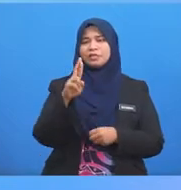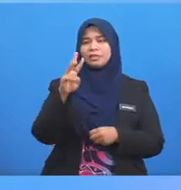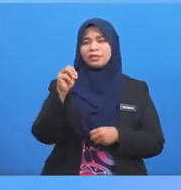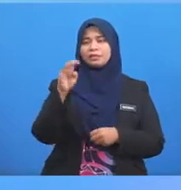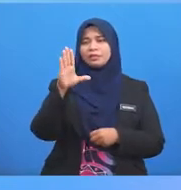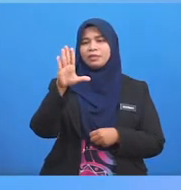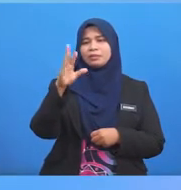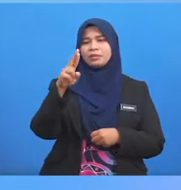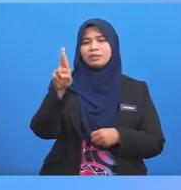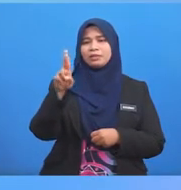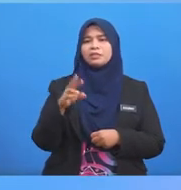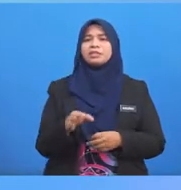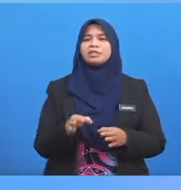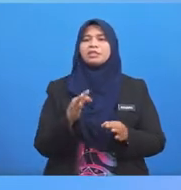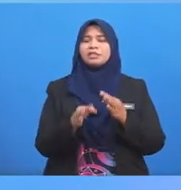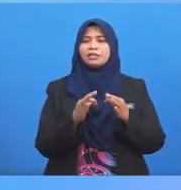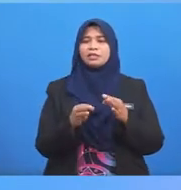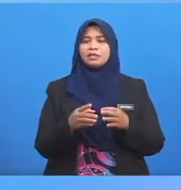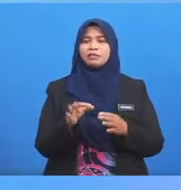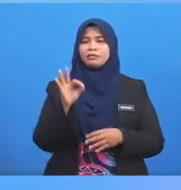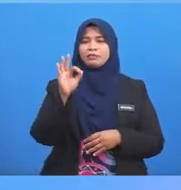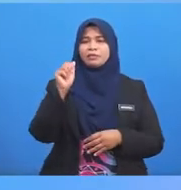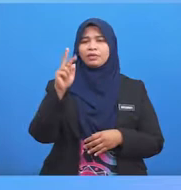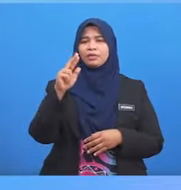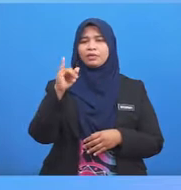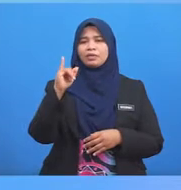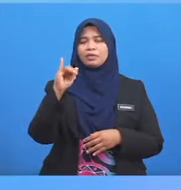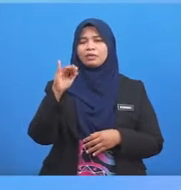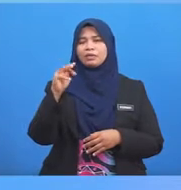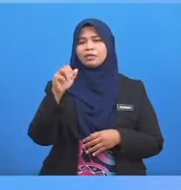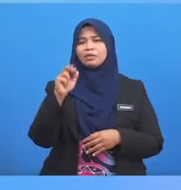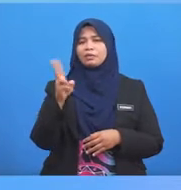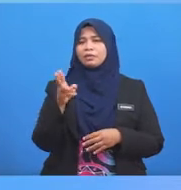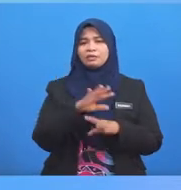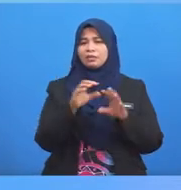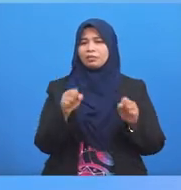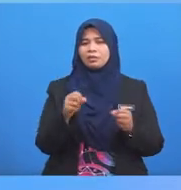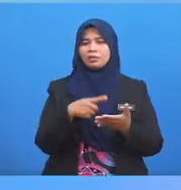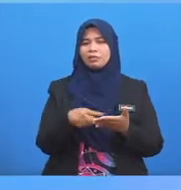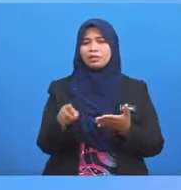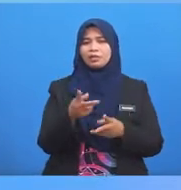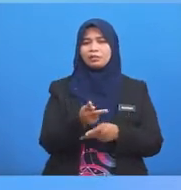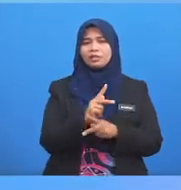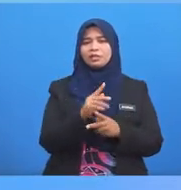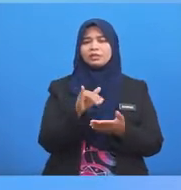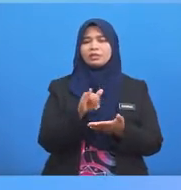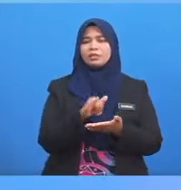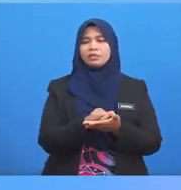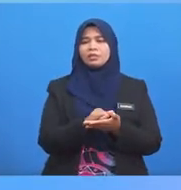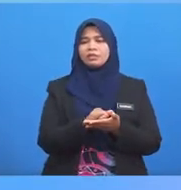RM5,000. Sekiranya Fatimah tidak mampu membayar pinjaman tersebut dalam tempoh yang